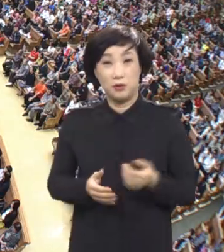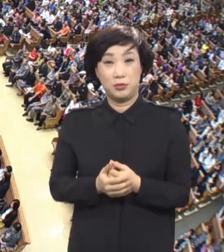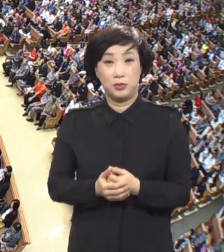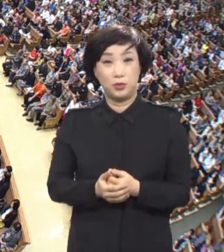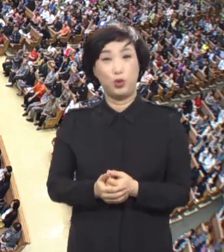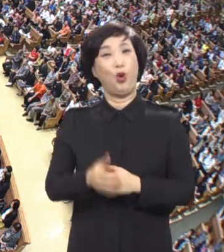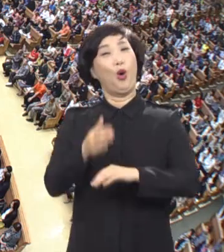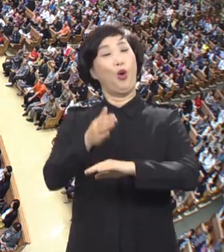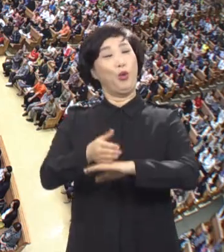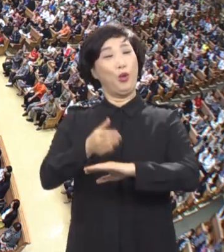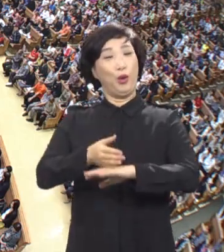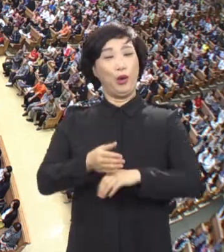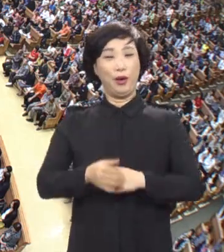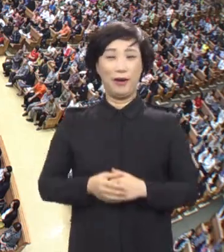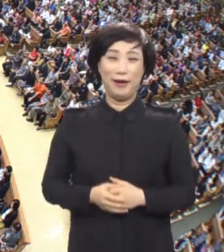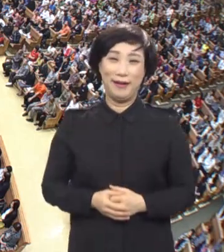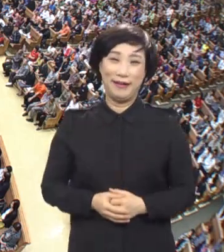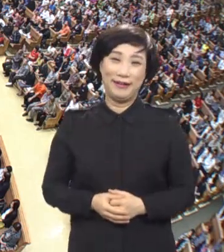감사하잖아